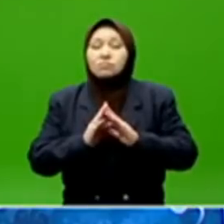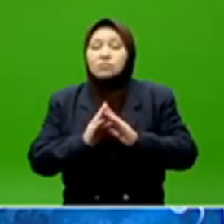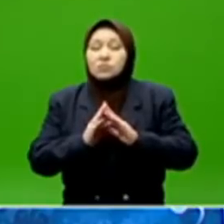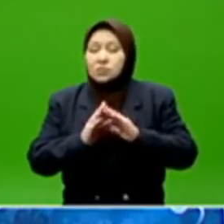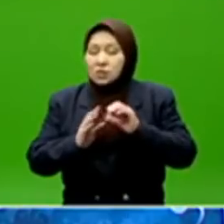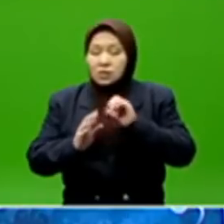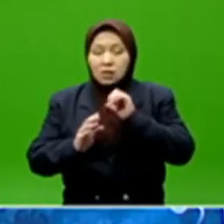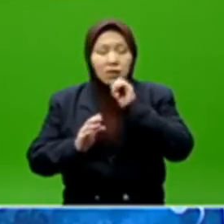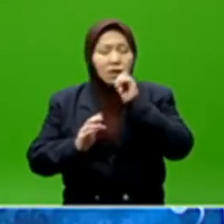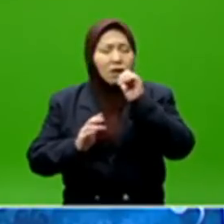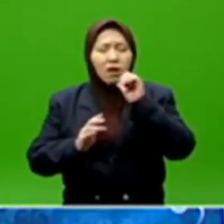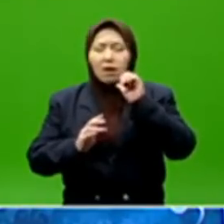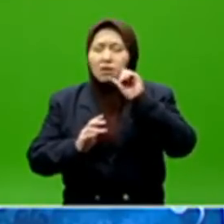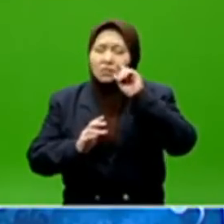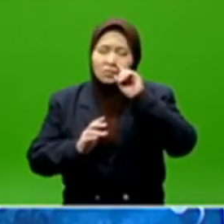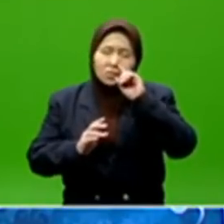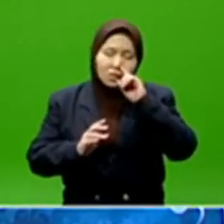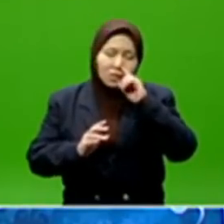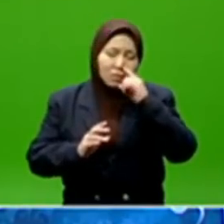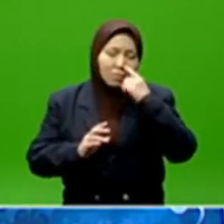tidak jemu